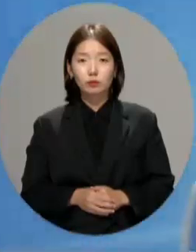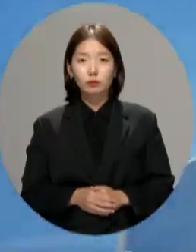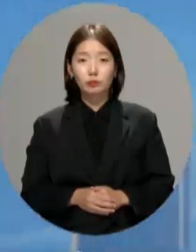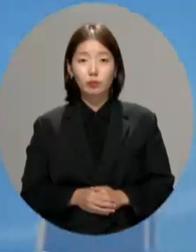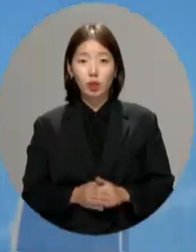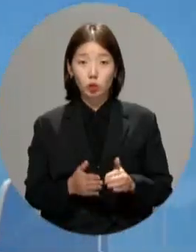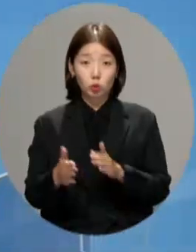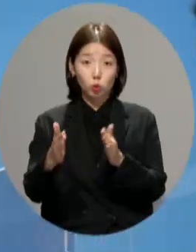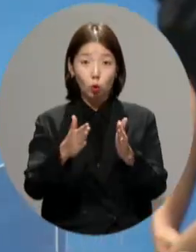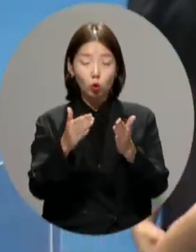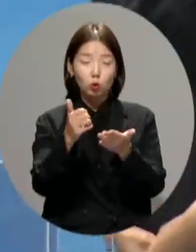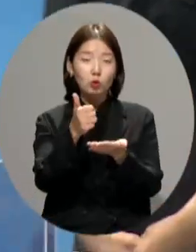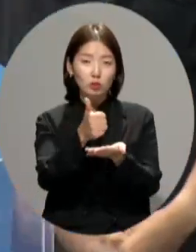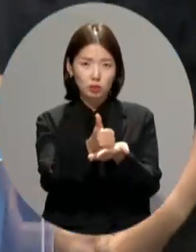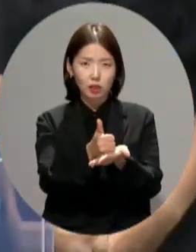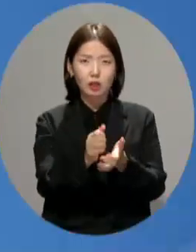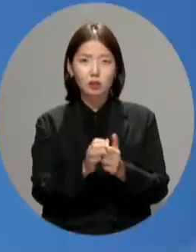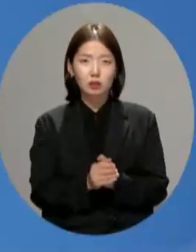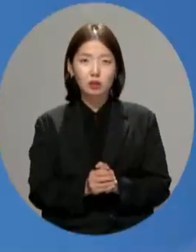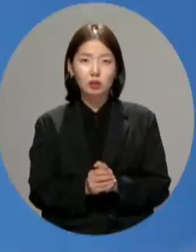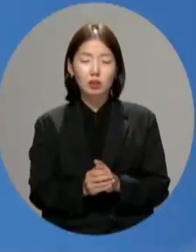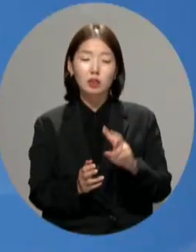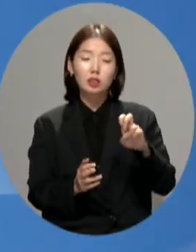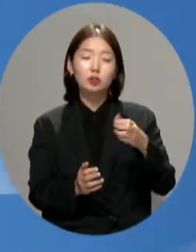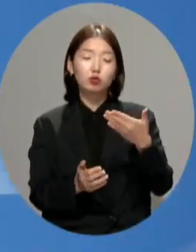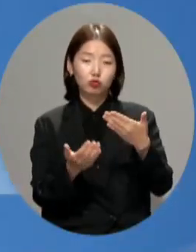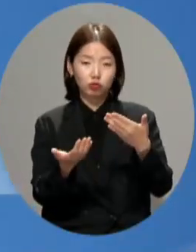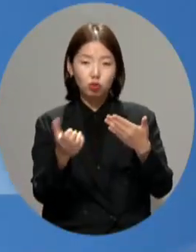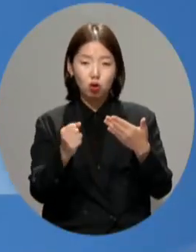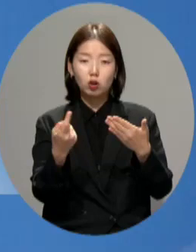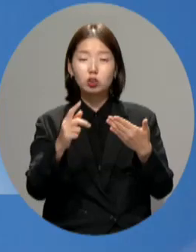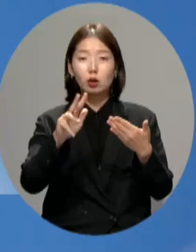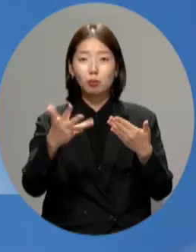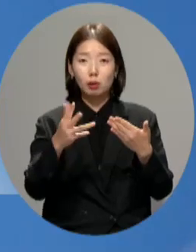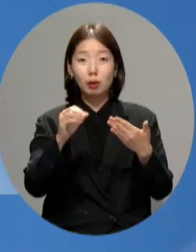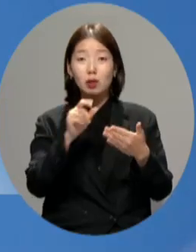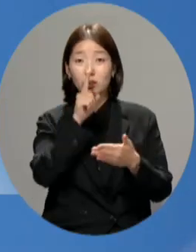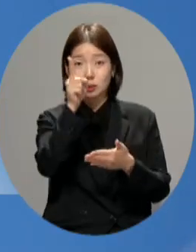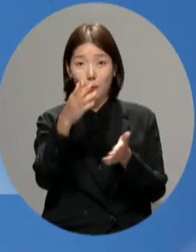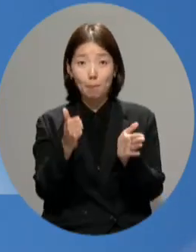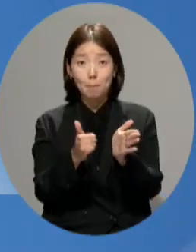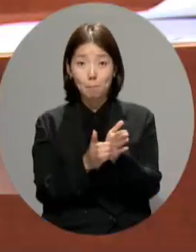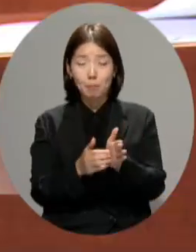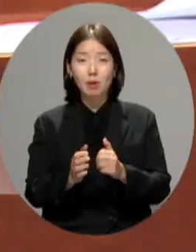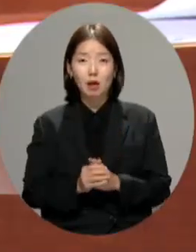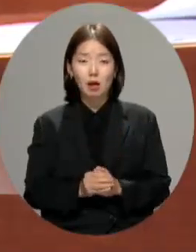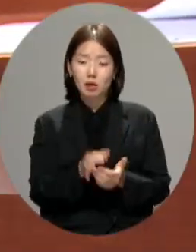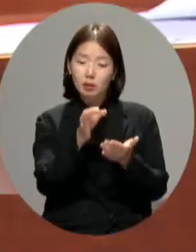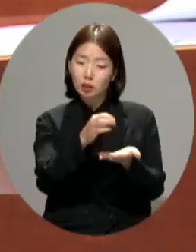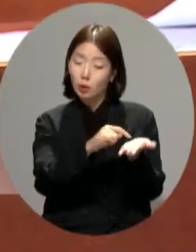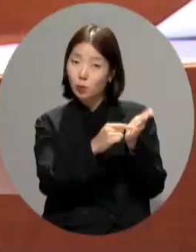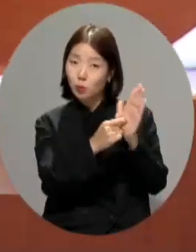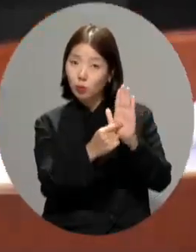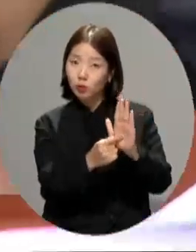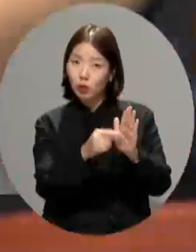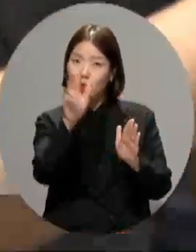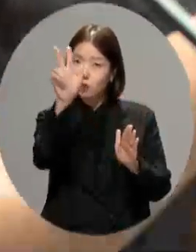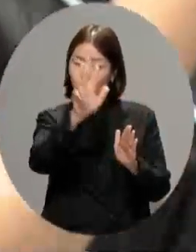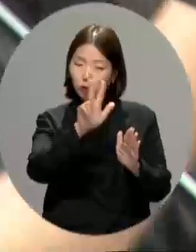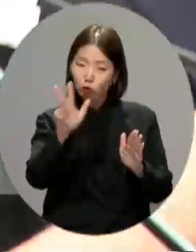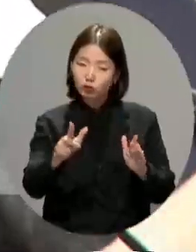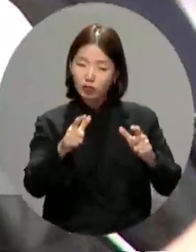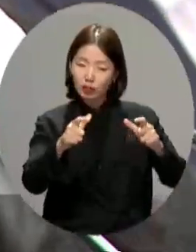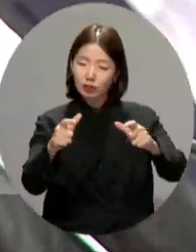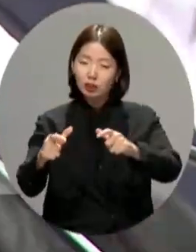김관영 전북도지사는 29억 1800만원을 신고했습니다 이번에 재산이 공개된 전국의